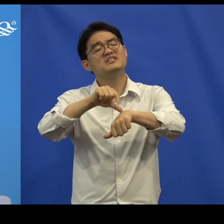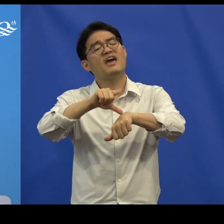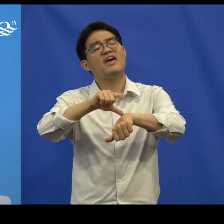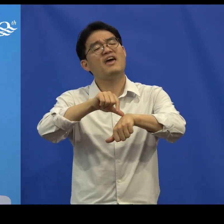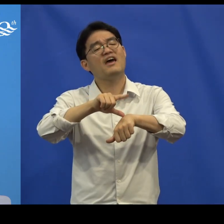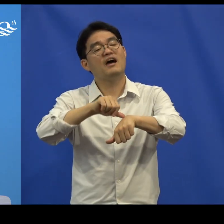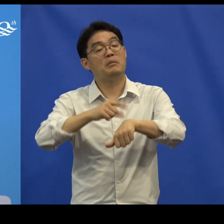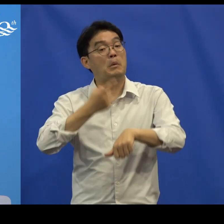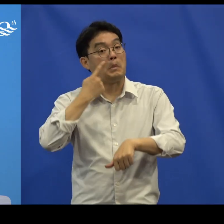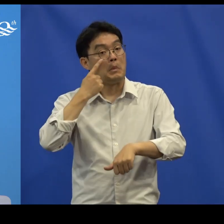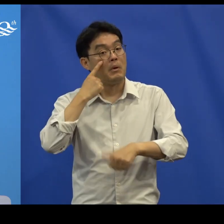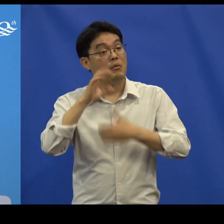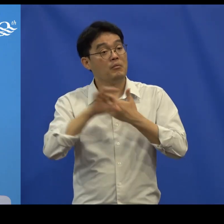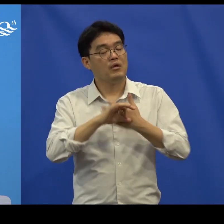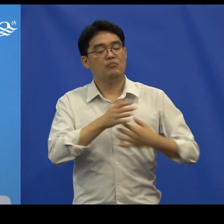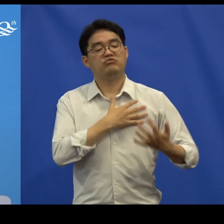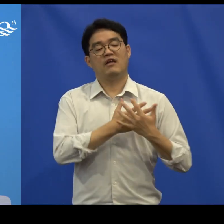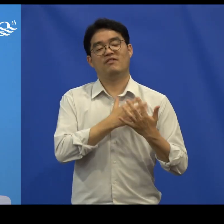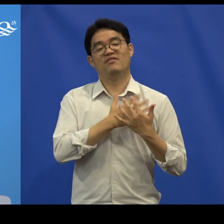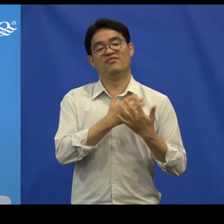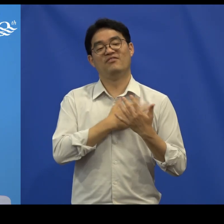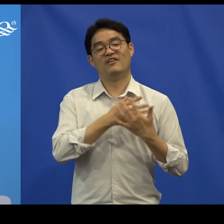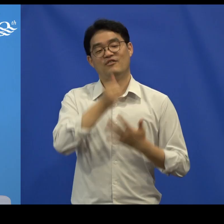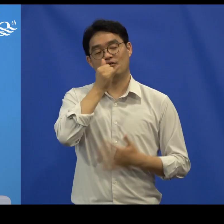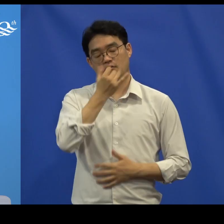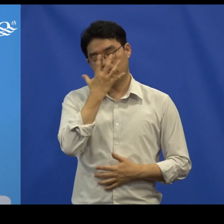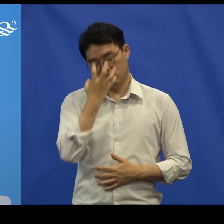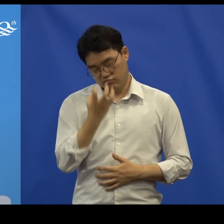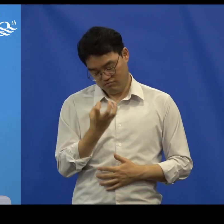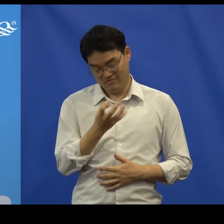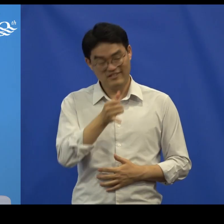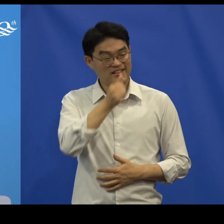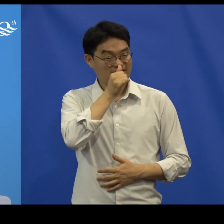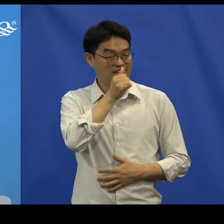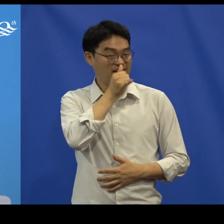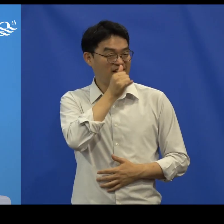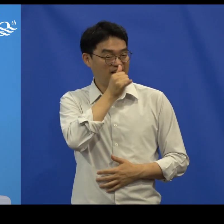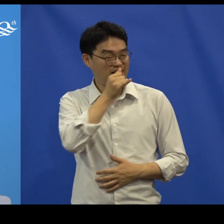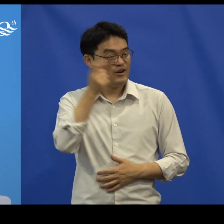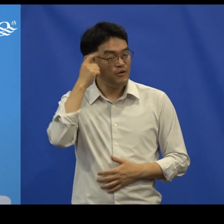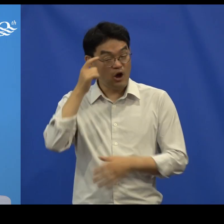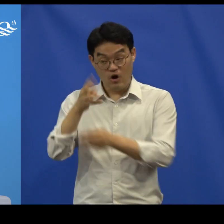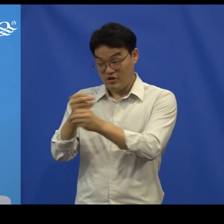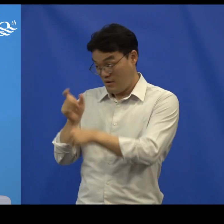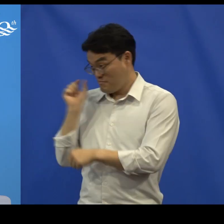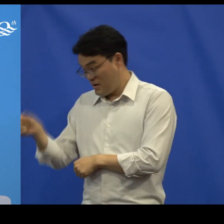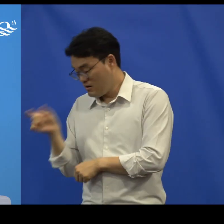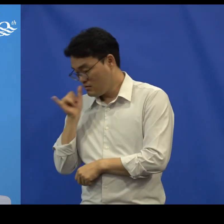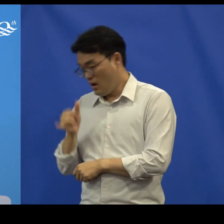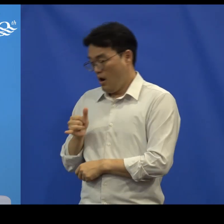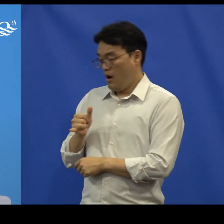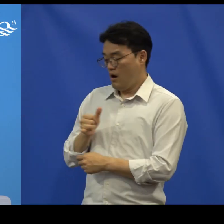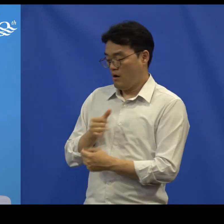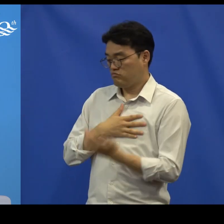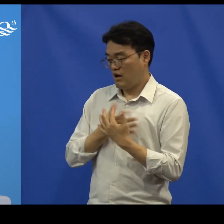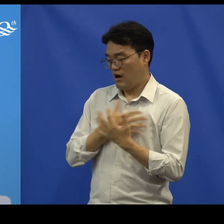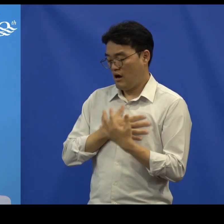있다. 그러니까 날짜를 이렇게 뭐 대충 뭐 정확하지도 않은데 그걸 알려주면 괜히 이제 이상한 느낌이 들 수도 있겠죠.